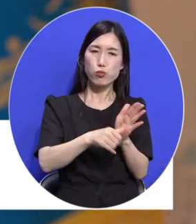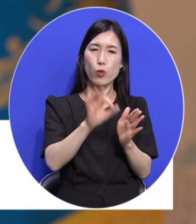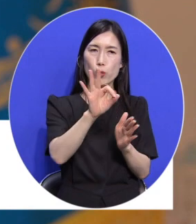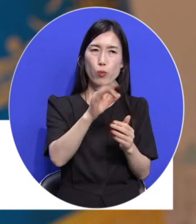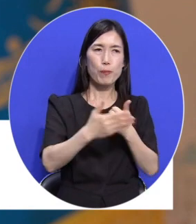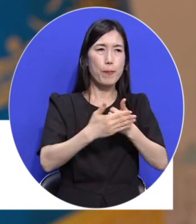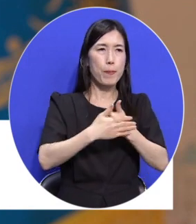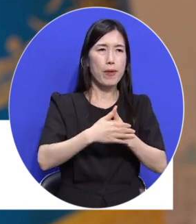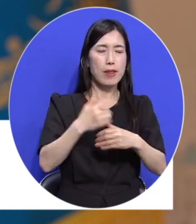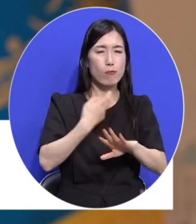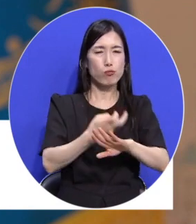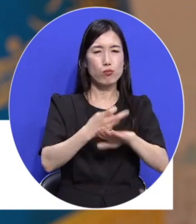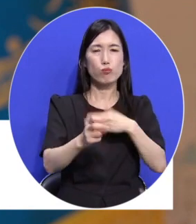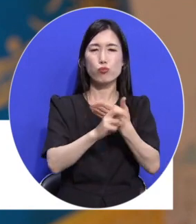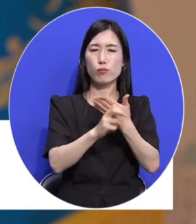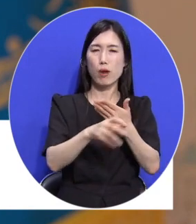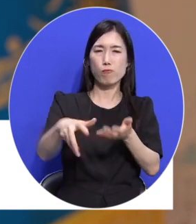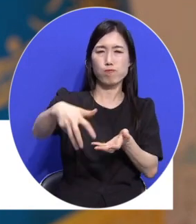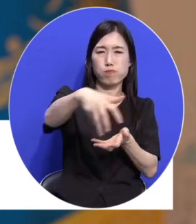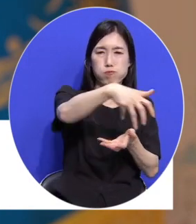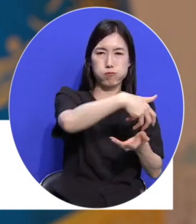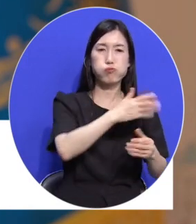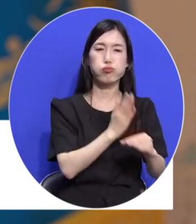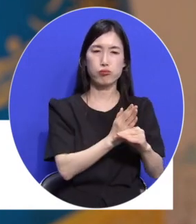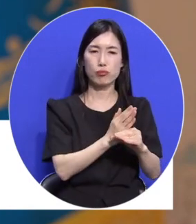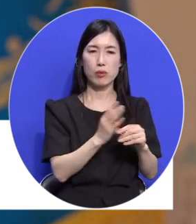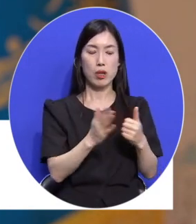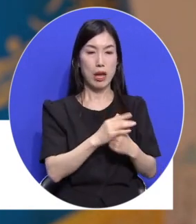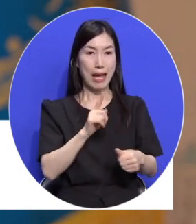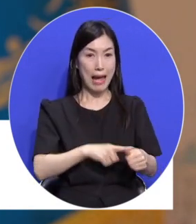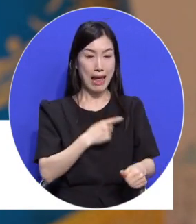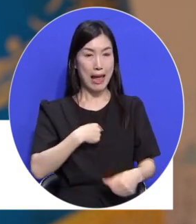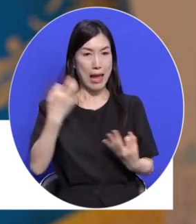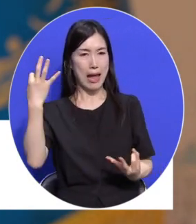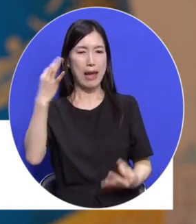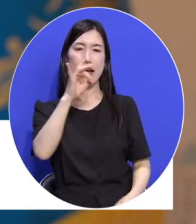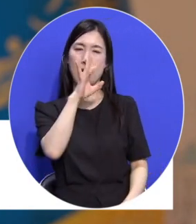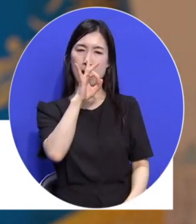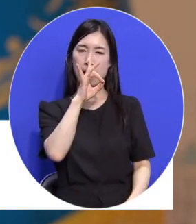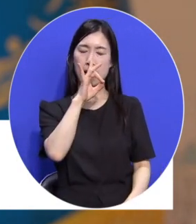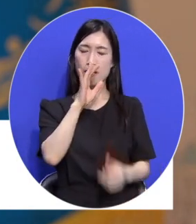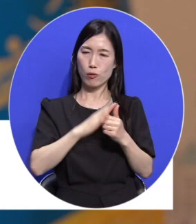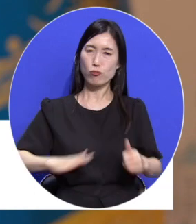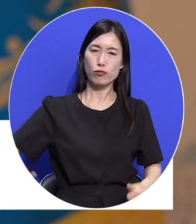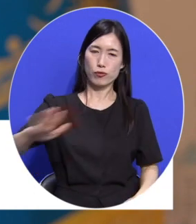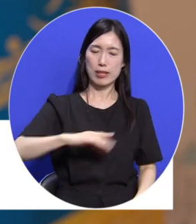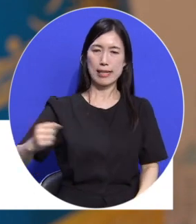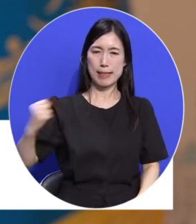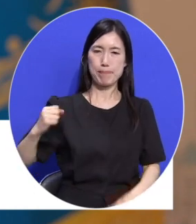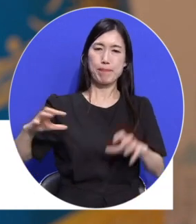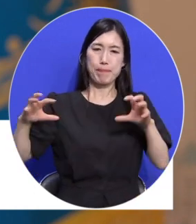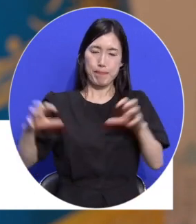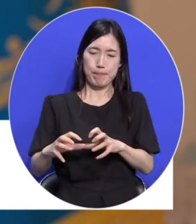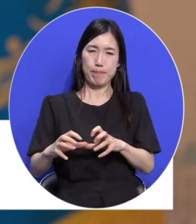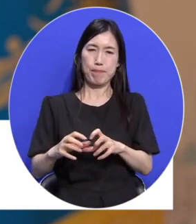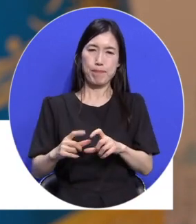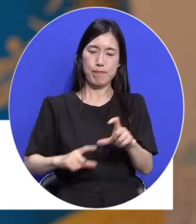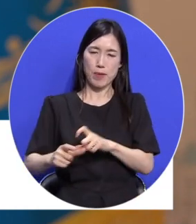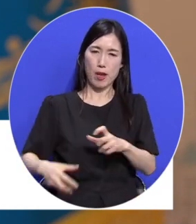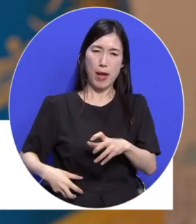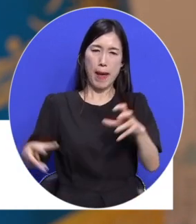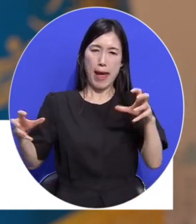계속 조달하고 있습니다 이에 대응해 나가기 위해 우리의 협력은 더욱